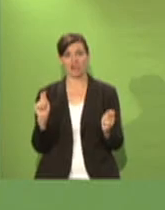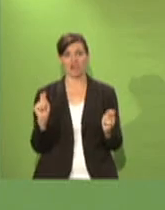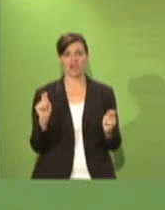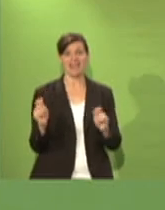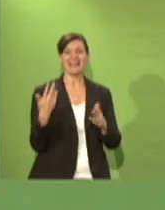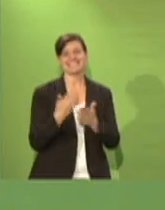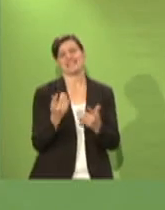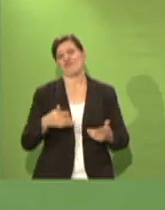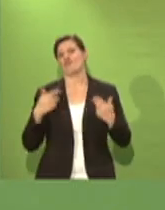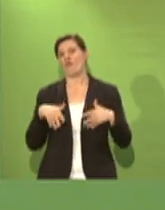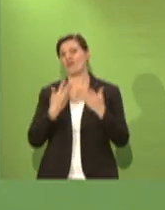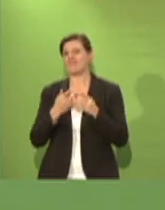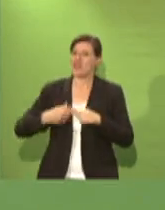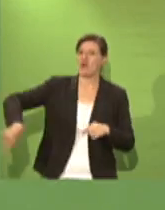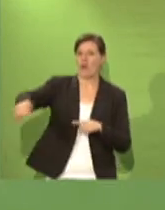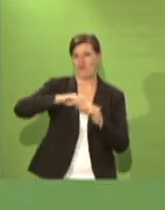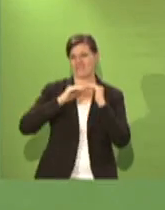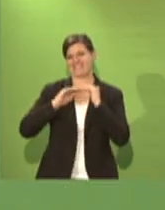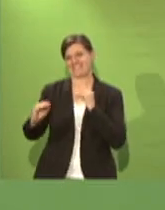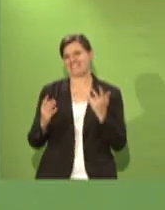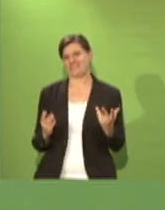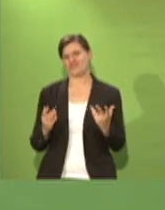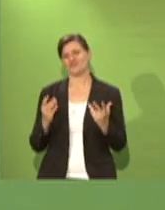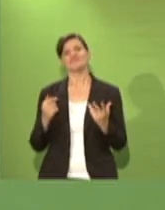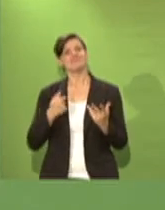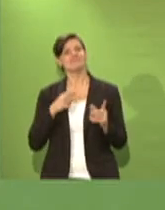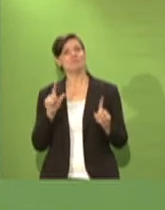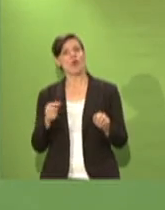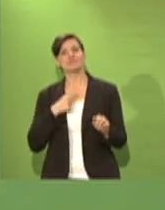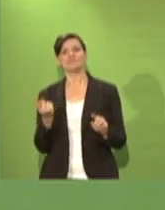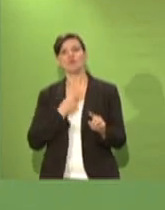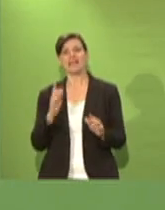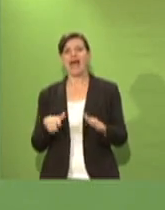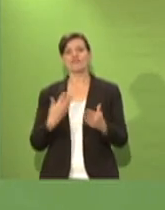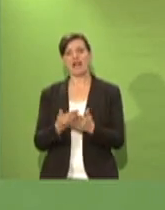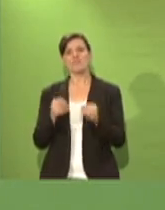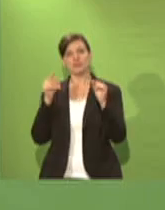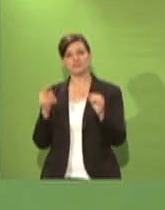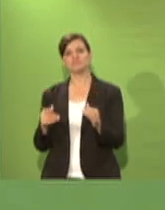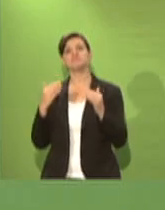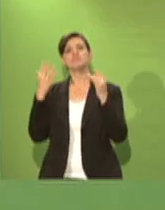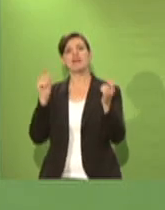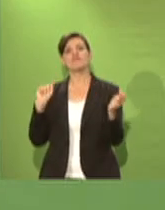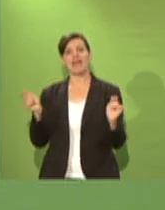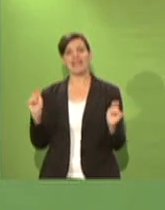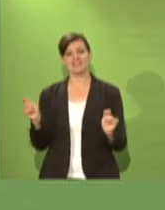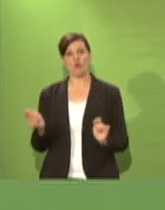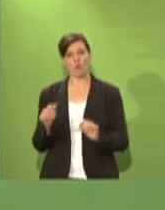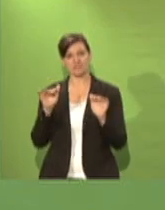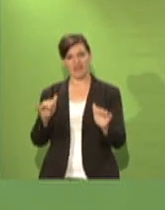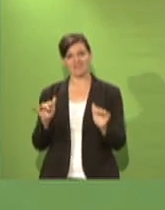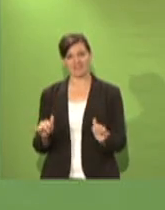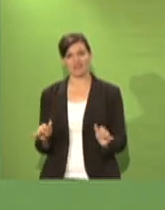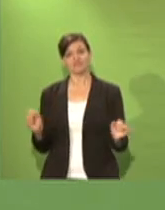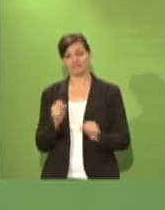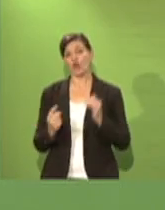Tisch. Und es ist unsere Aufgabe, dann zu gucken, dass da auch Veränderungen überall ankommt. Das wird eine große